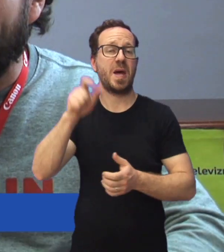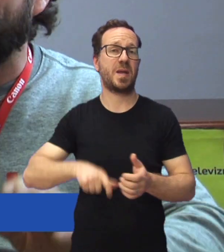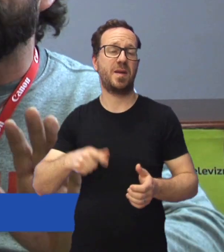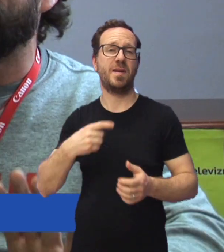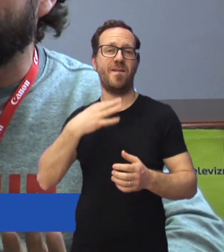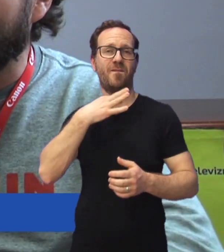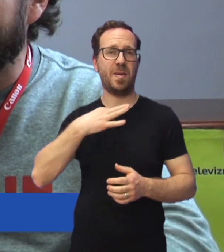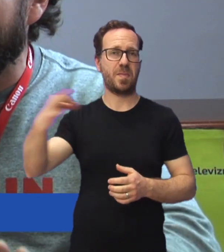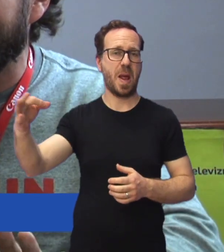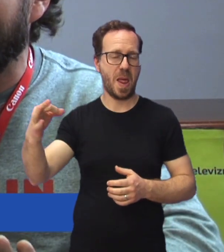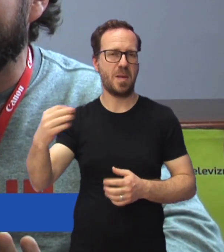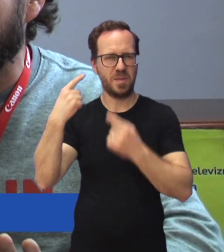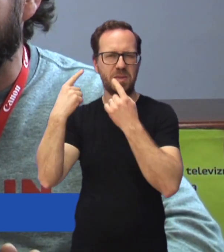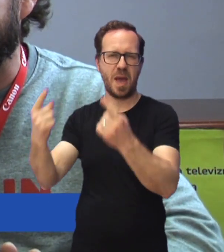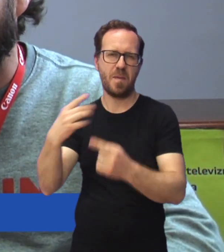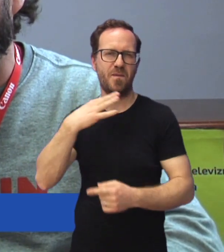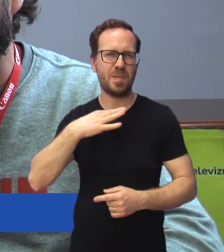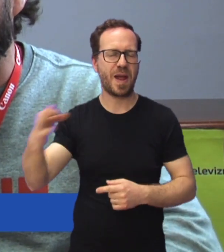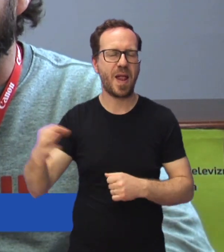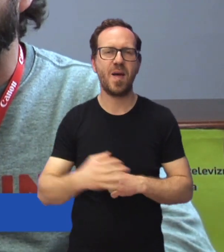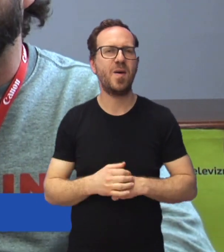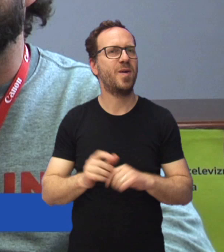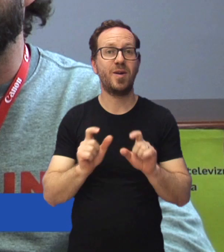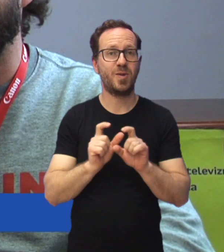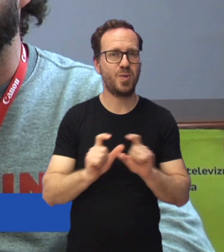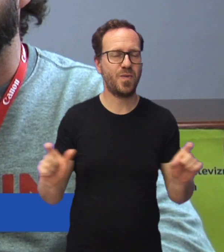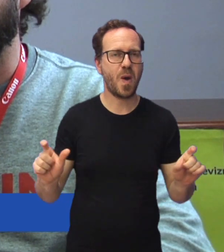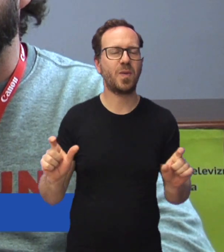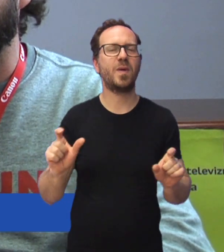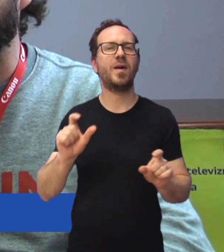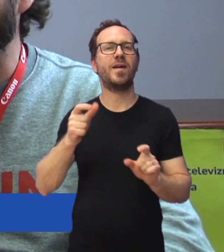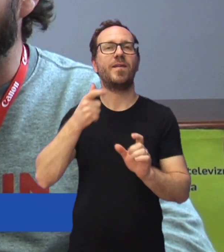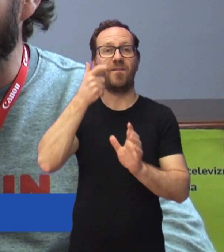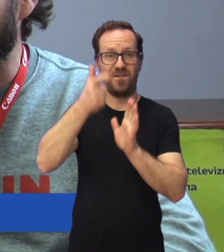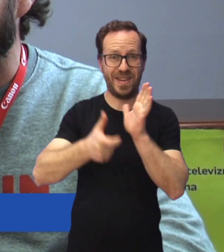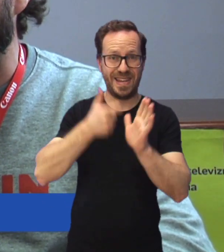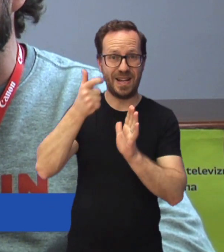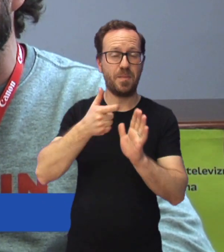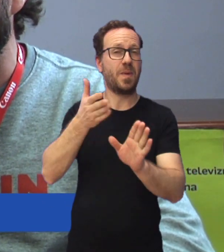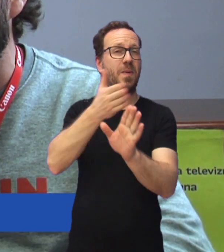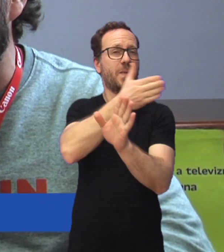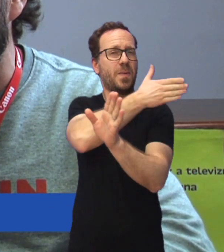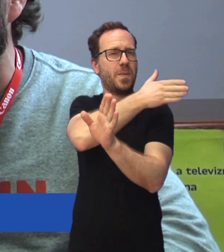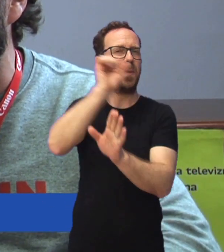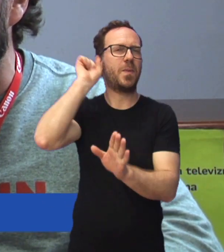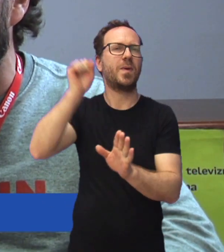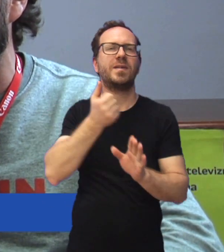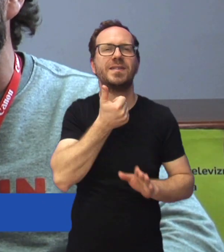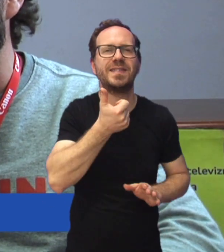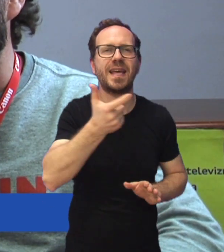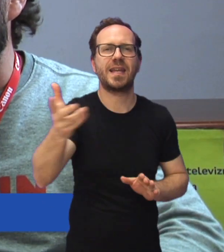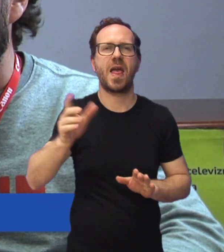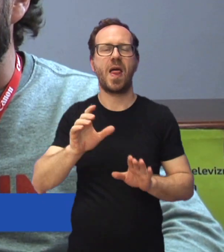Režisér. No, režisér si nás vybral sám, protože tomu filmu předcházel seriál TV Mini